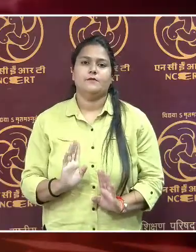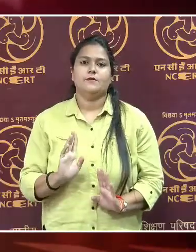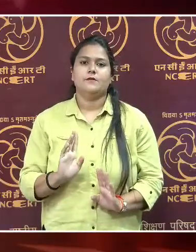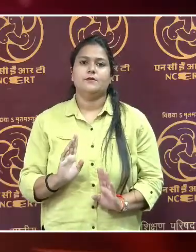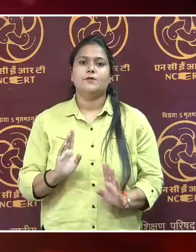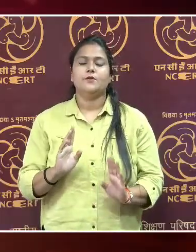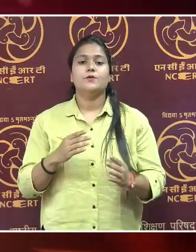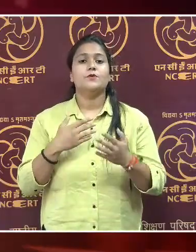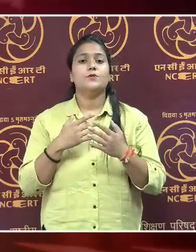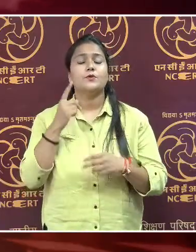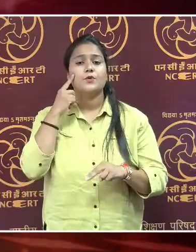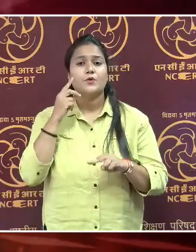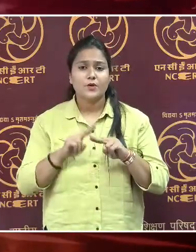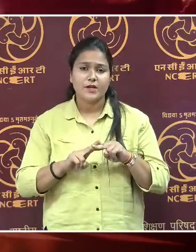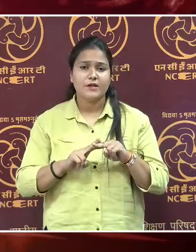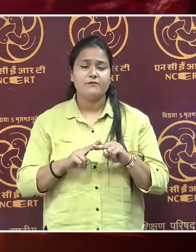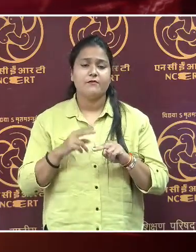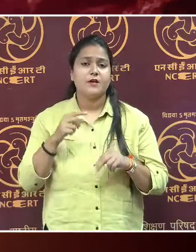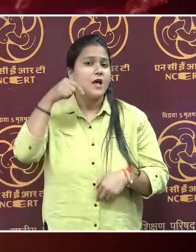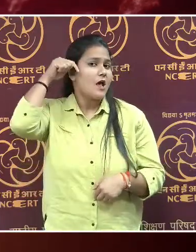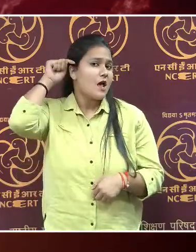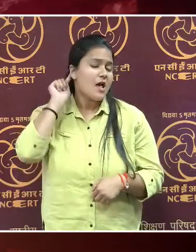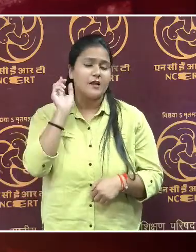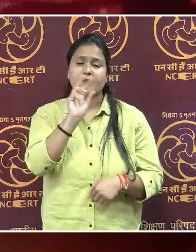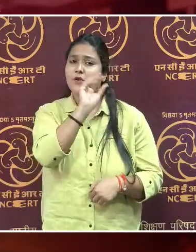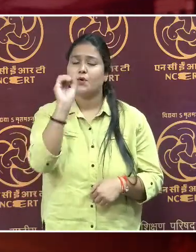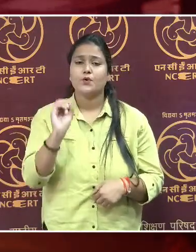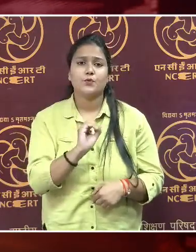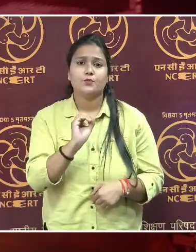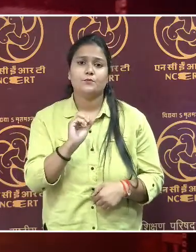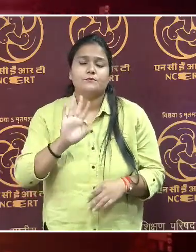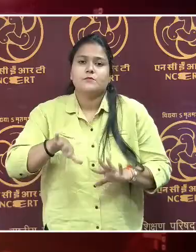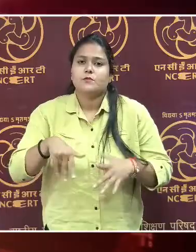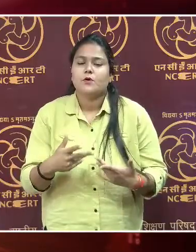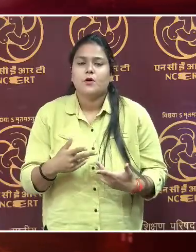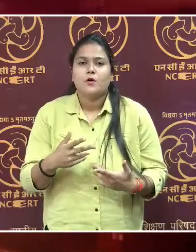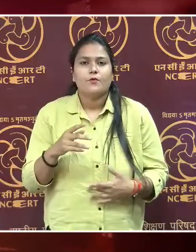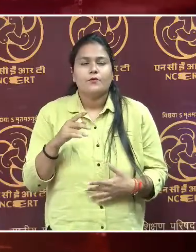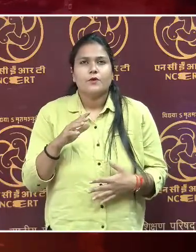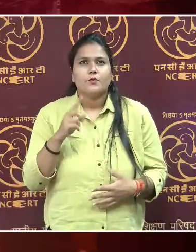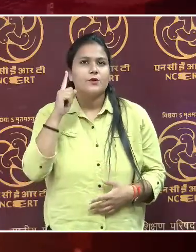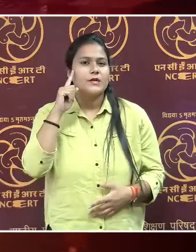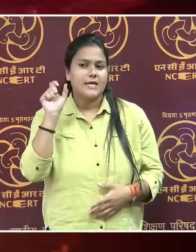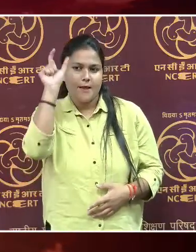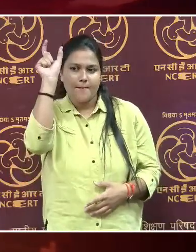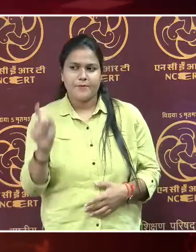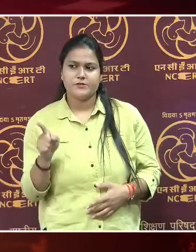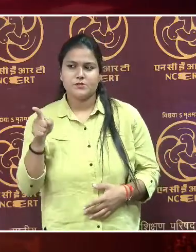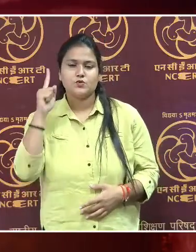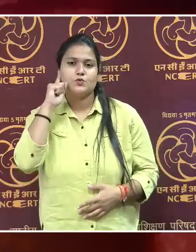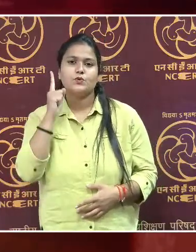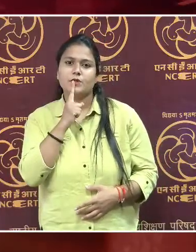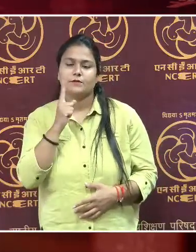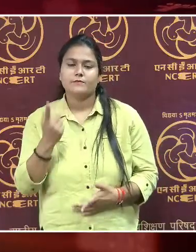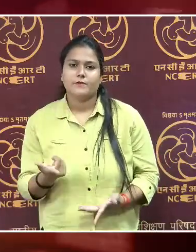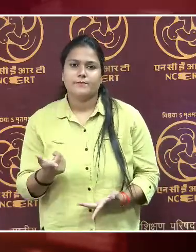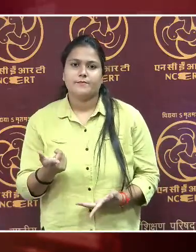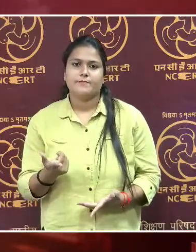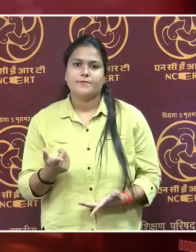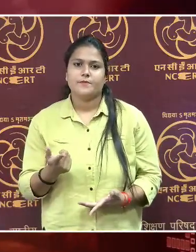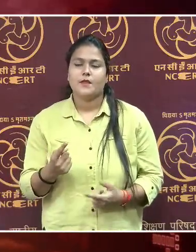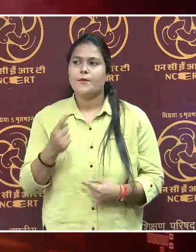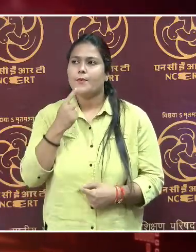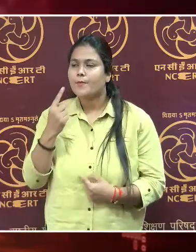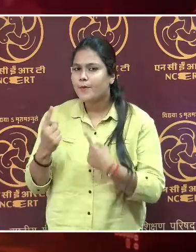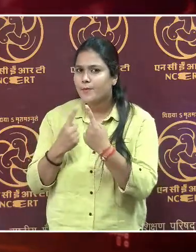है और उसको सुनाई नहीं देता, आप ये बिल्कुल भी पता नहीं लगा सकते हो अनलेस कि आपने 8-10 बार उससे बात करने